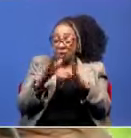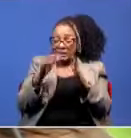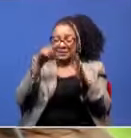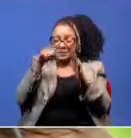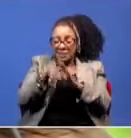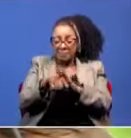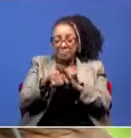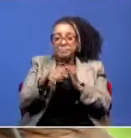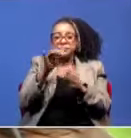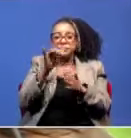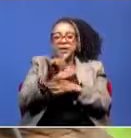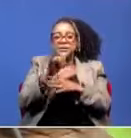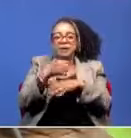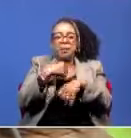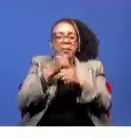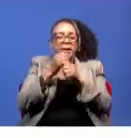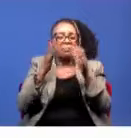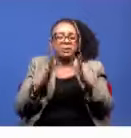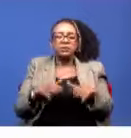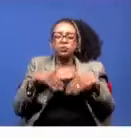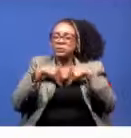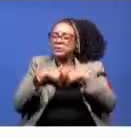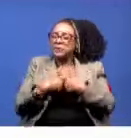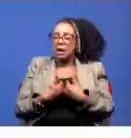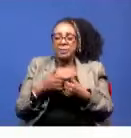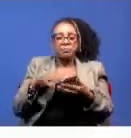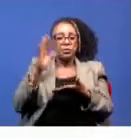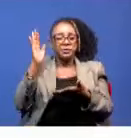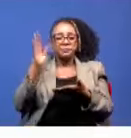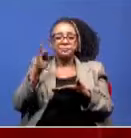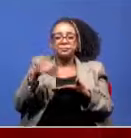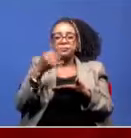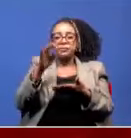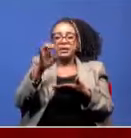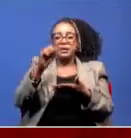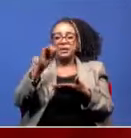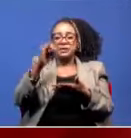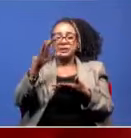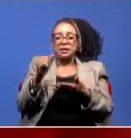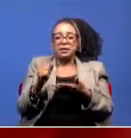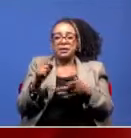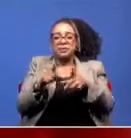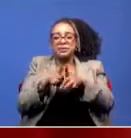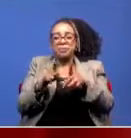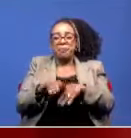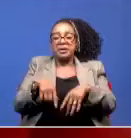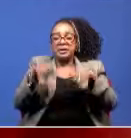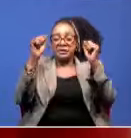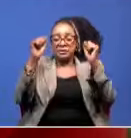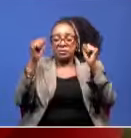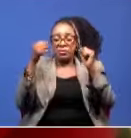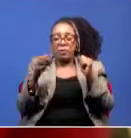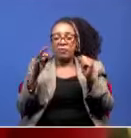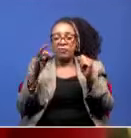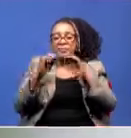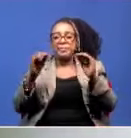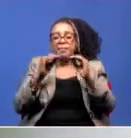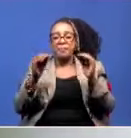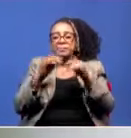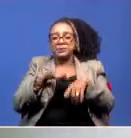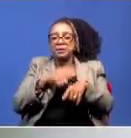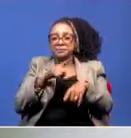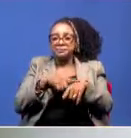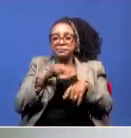deep muscle release inachokeshanga mtu sana. Jessica Shiraku ambaye pia ni mkuu wa kitengo cha mazoezi baada ya